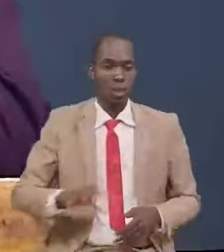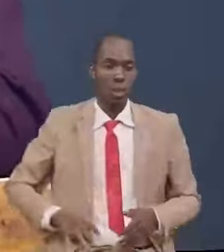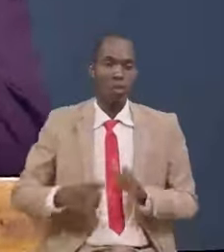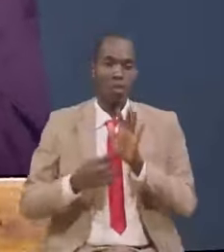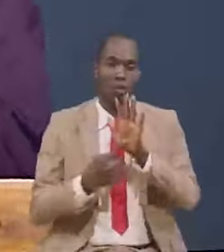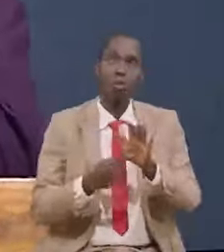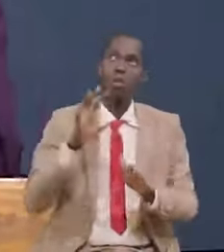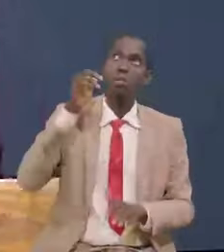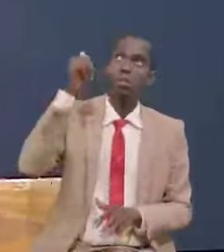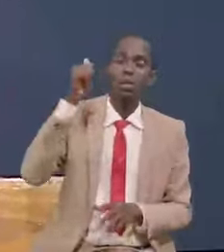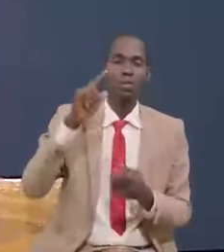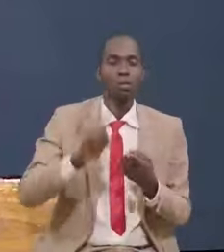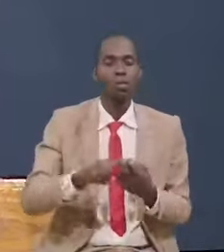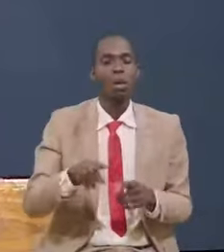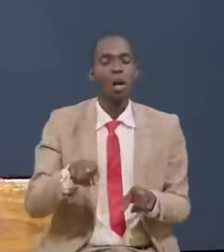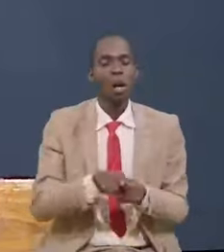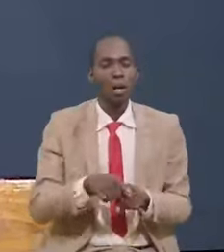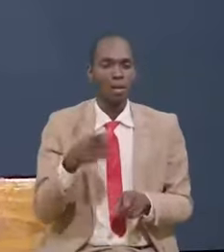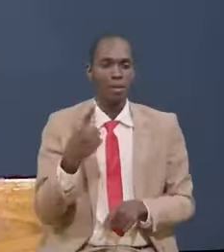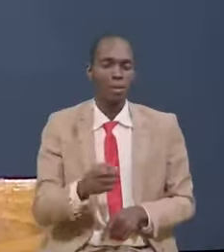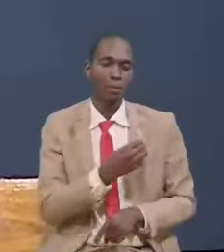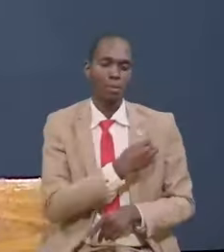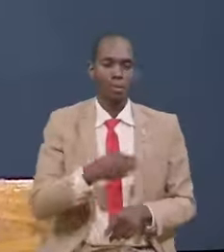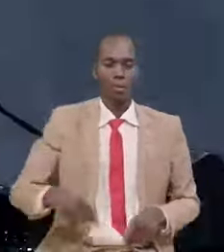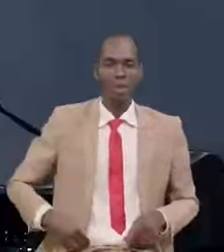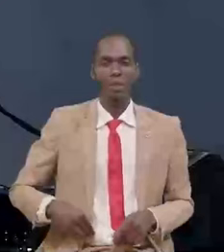Et Christ s'est révélé à eux comme étant le Messie.